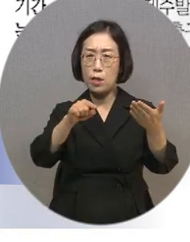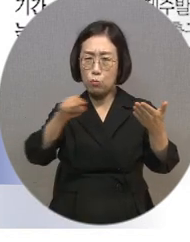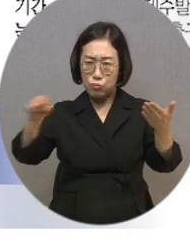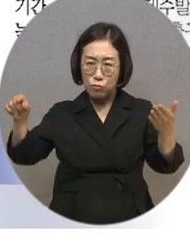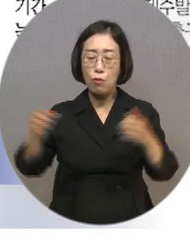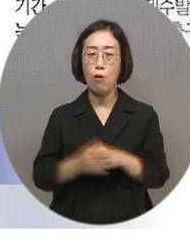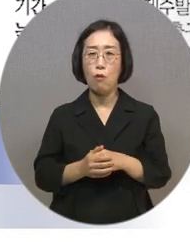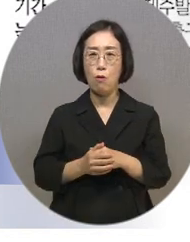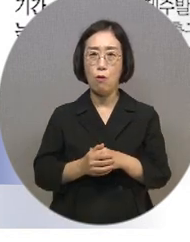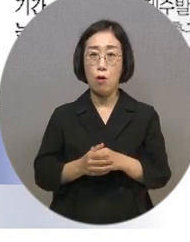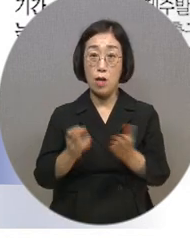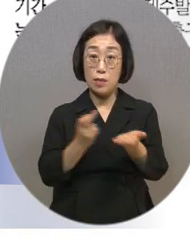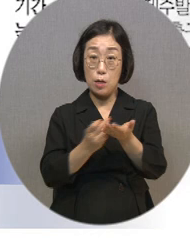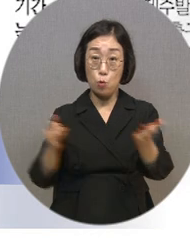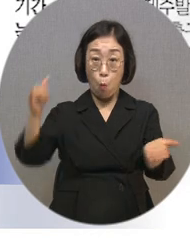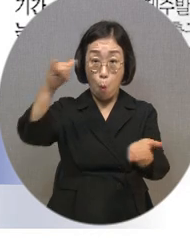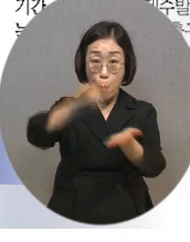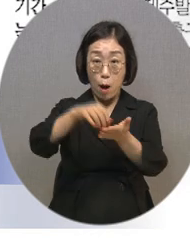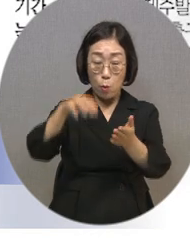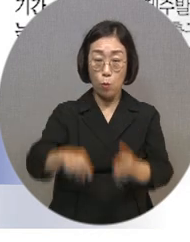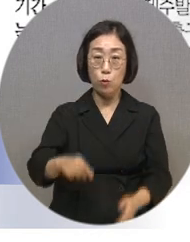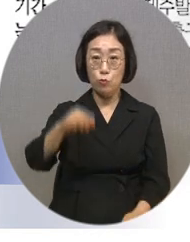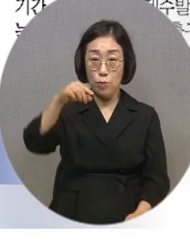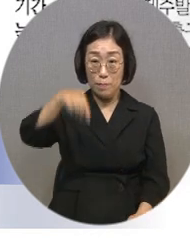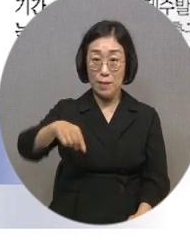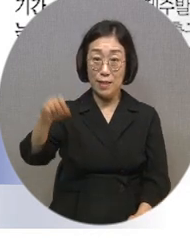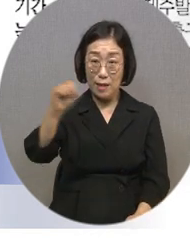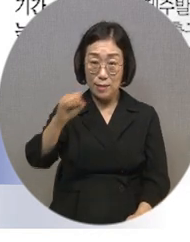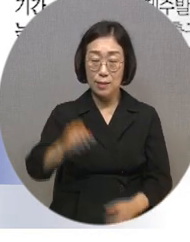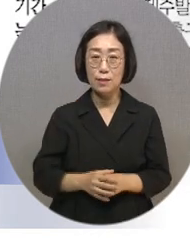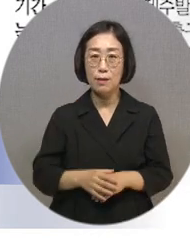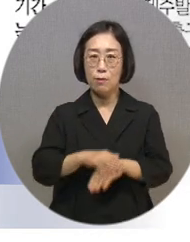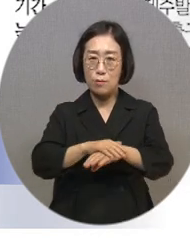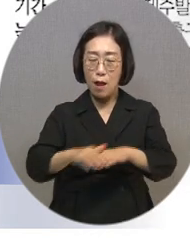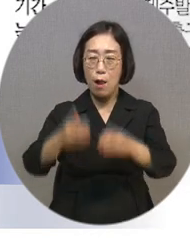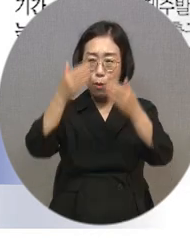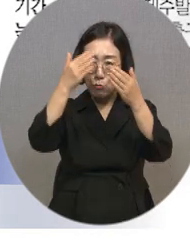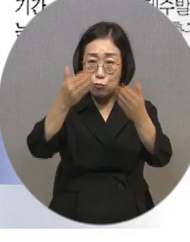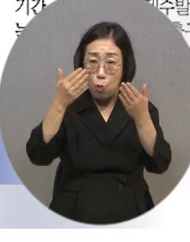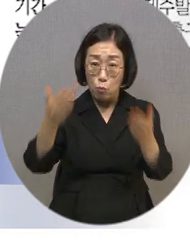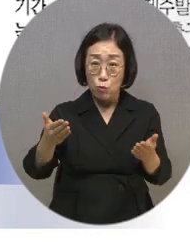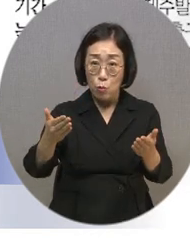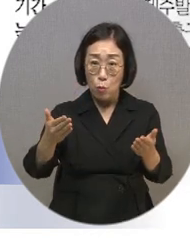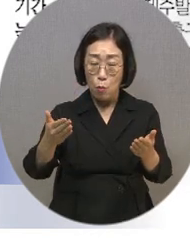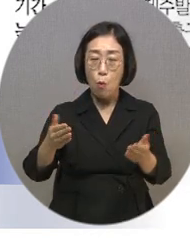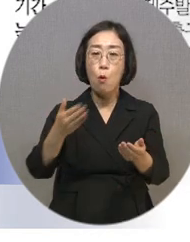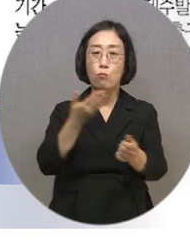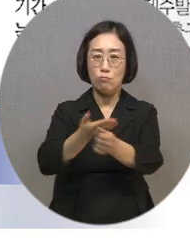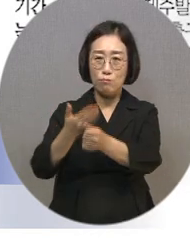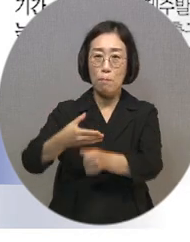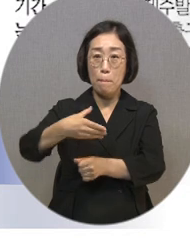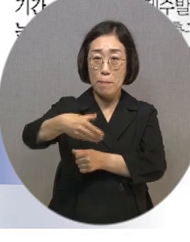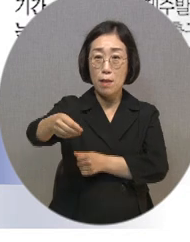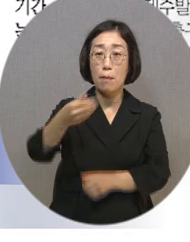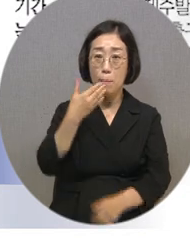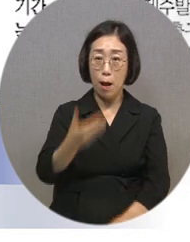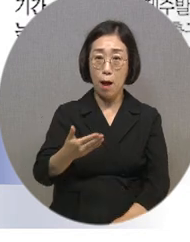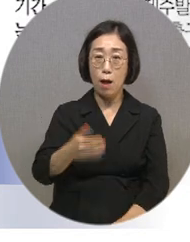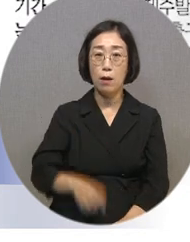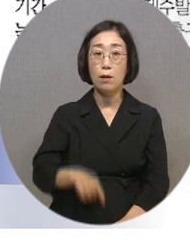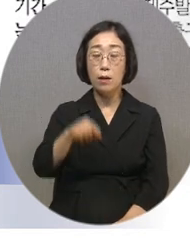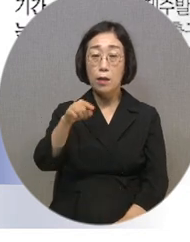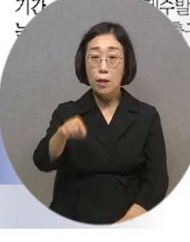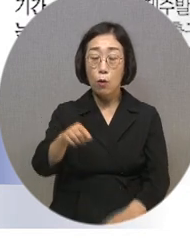제주 국제공항에서 GPS 배회 감지기 무상 대어 서비스를 운영합니다 이번에 대회하는